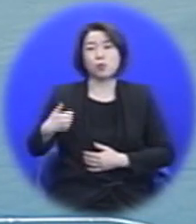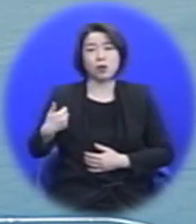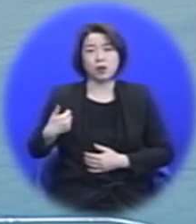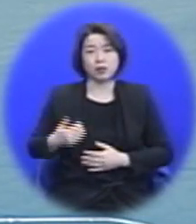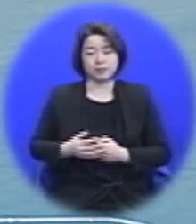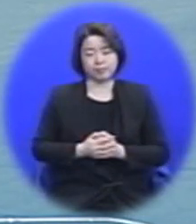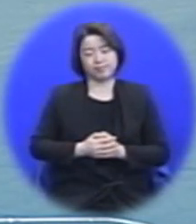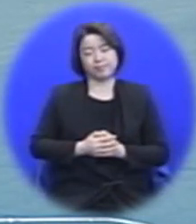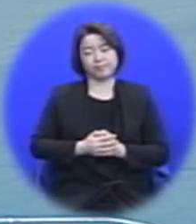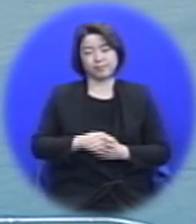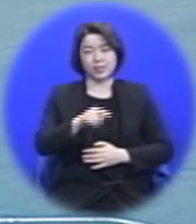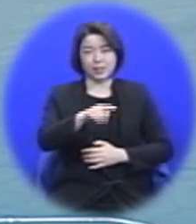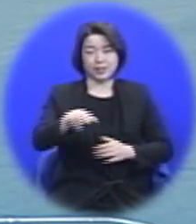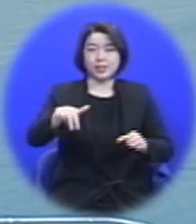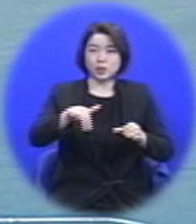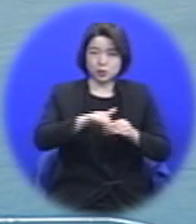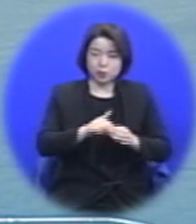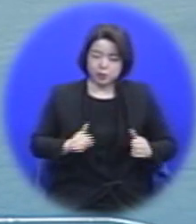종교적인 열심으로만